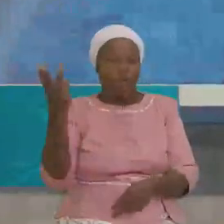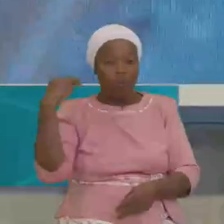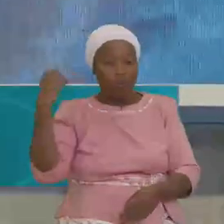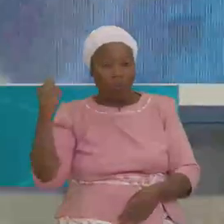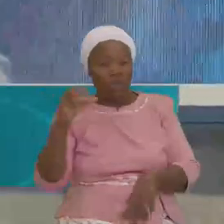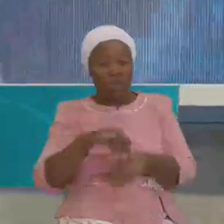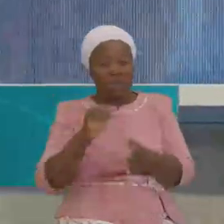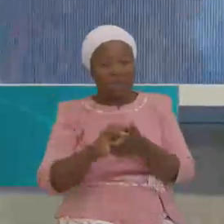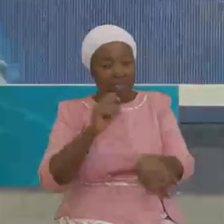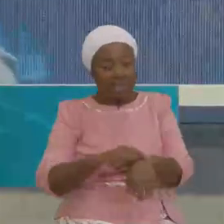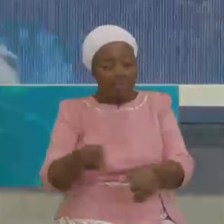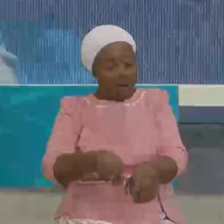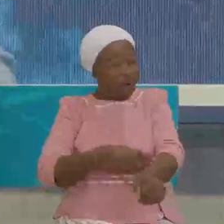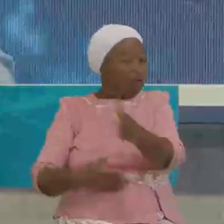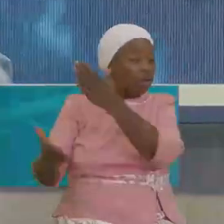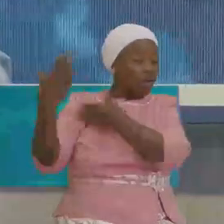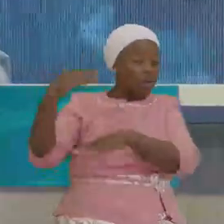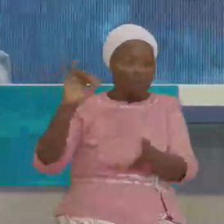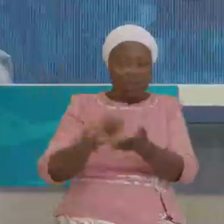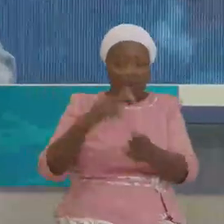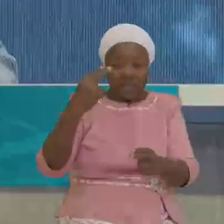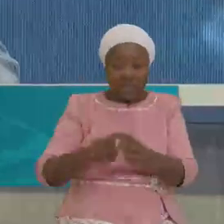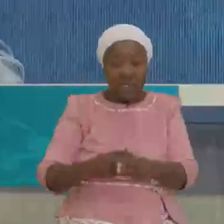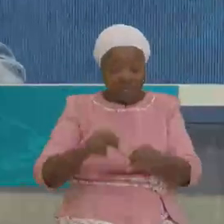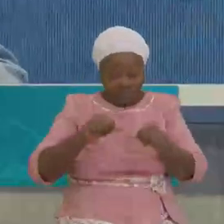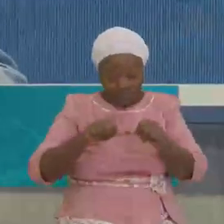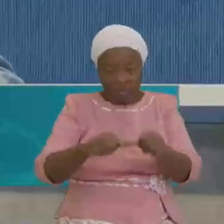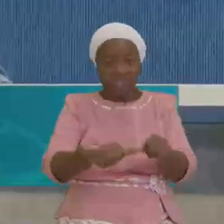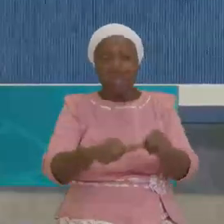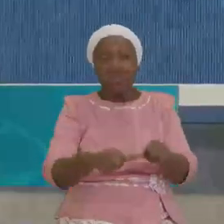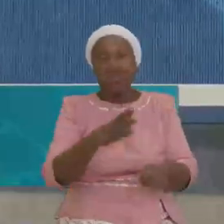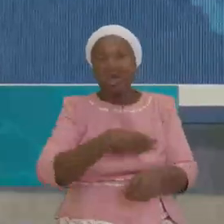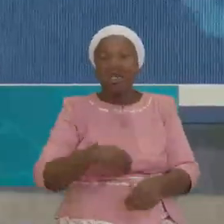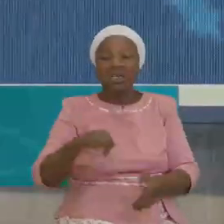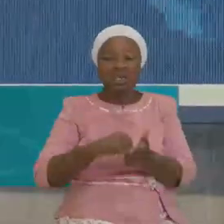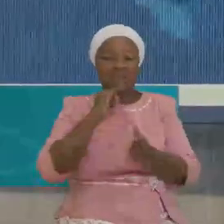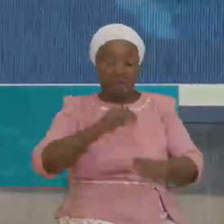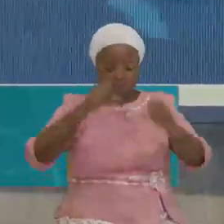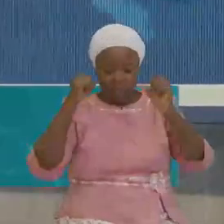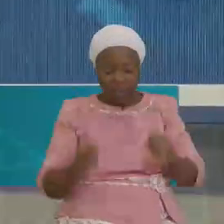Aussi puissant que soit ce nom à l'époque-là, ce nom